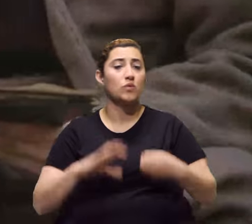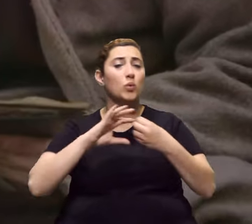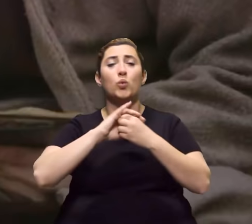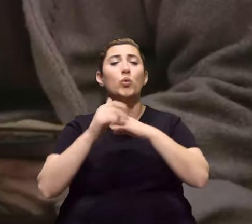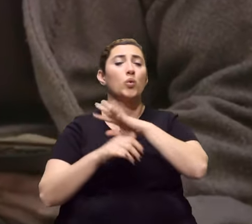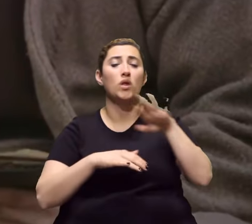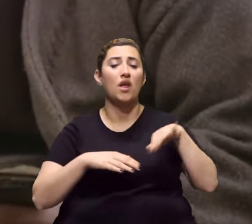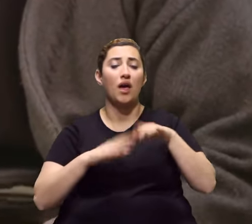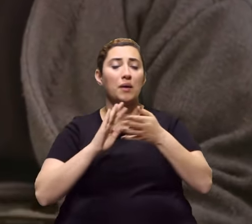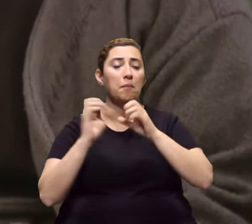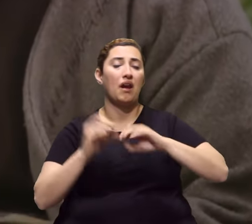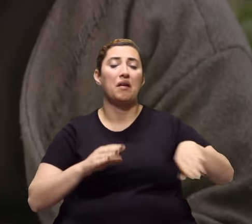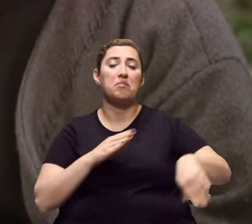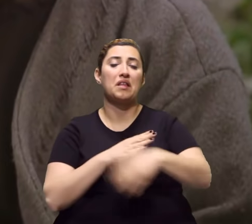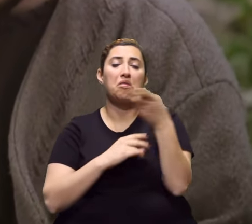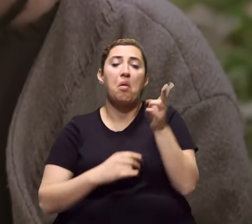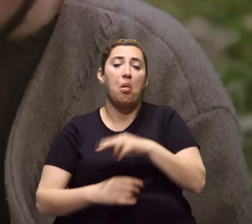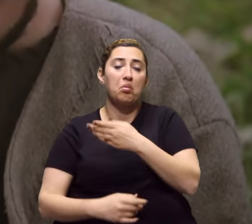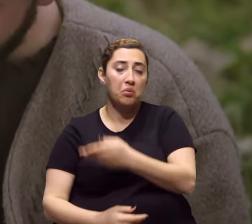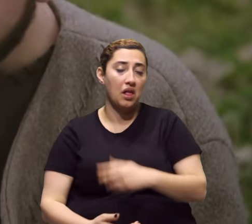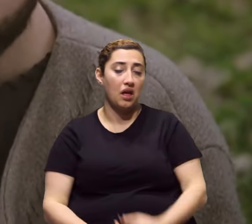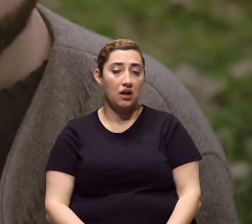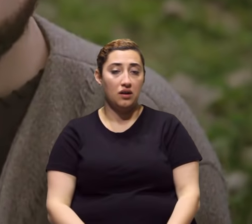Dünyayı koyup göçtüler.